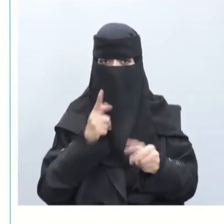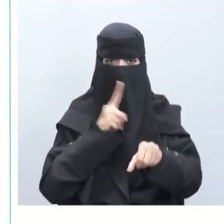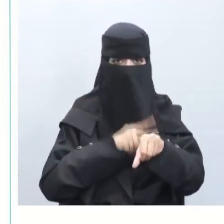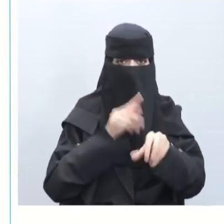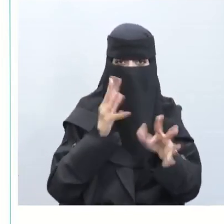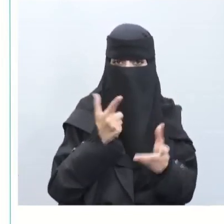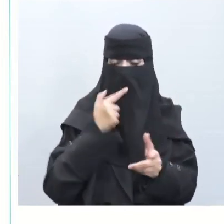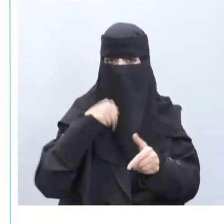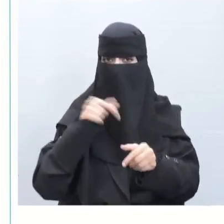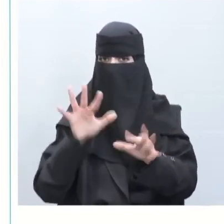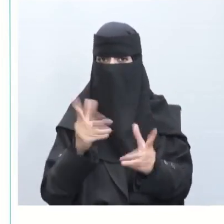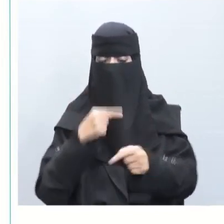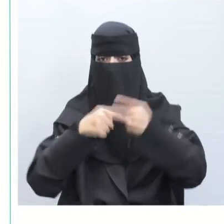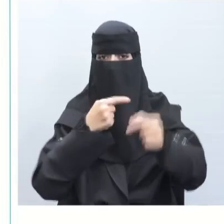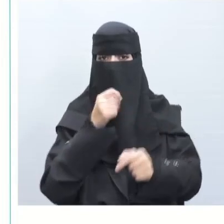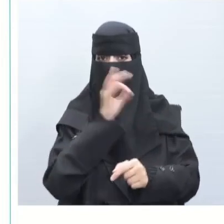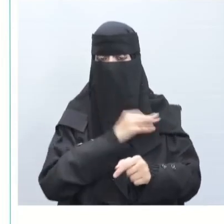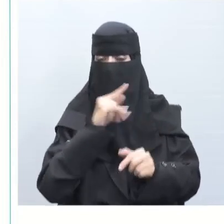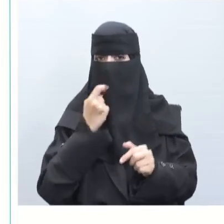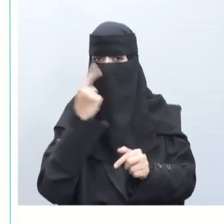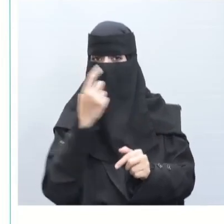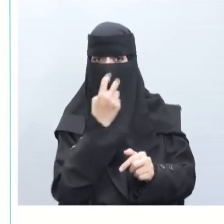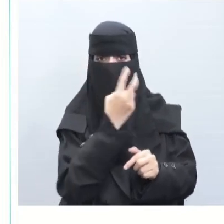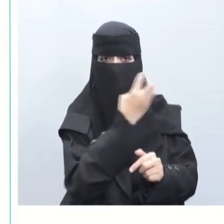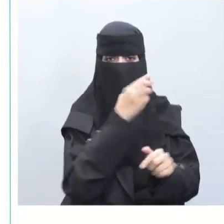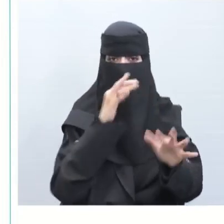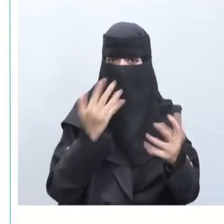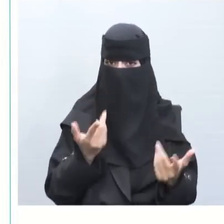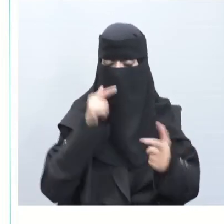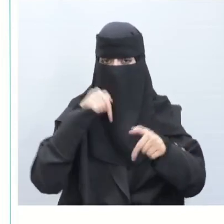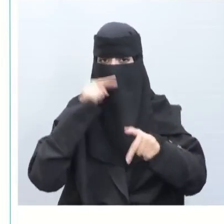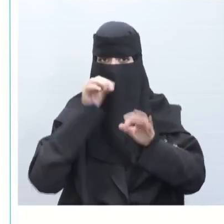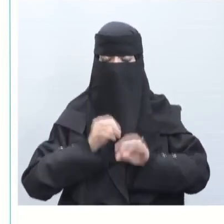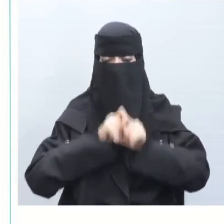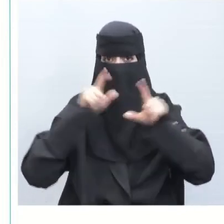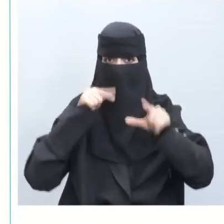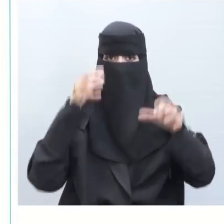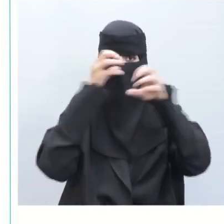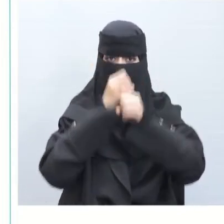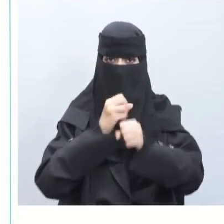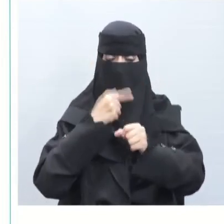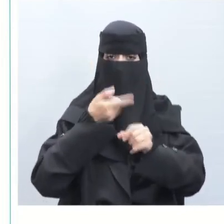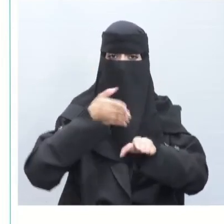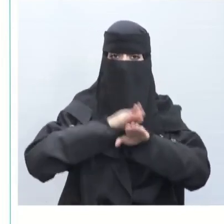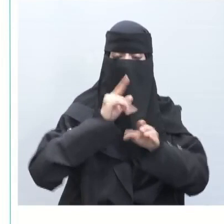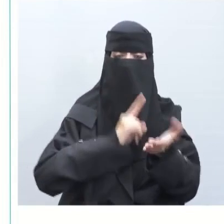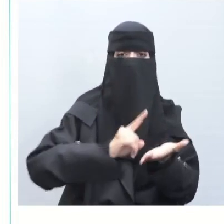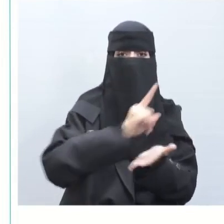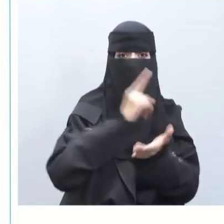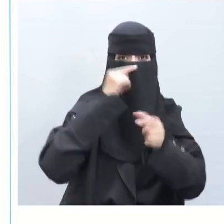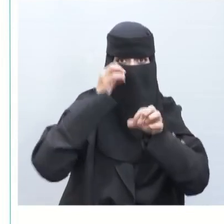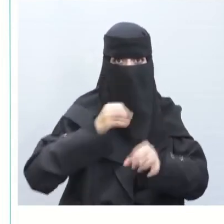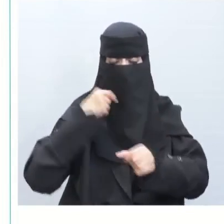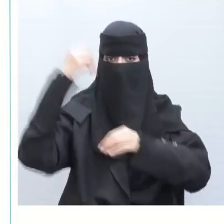واستدامه ارباحها ونشاطها وايضا كما ذكرنا في الجانب الاخر الاستدامه هو المحافظه على البيئه وايضا لابد ان